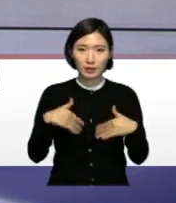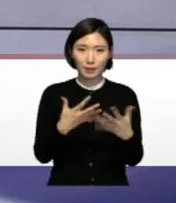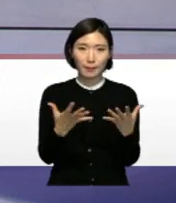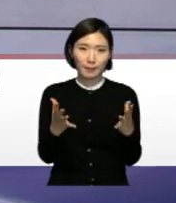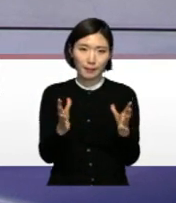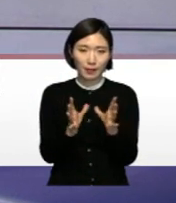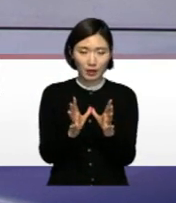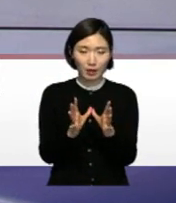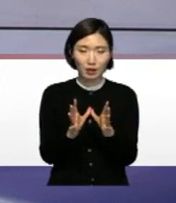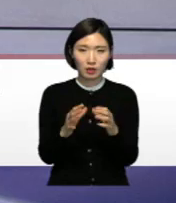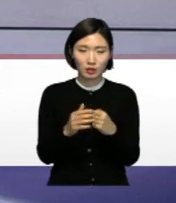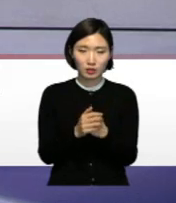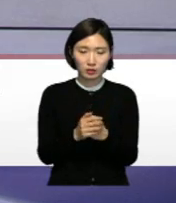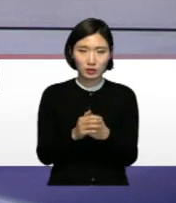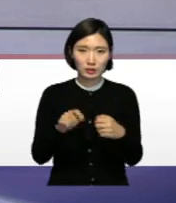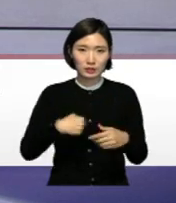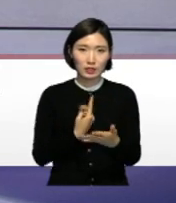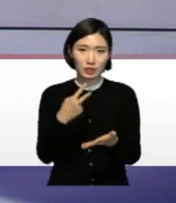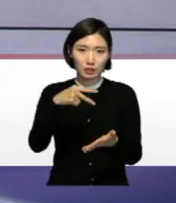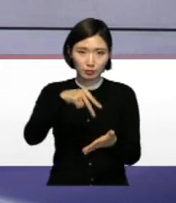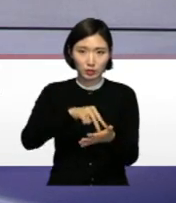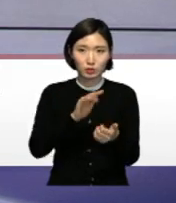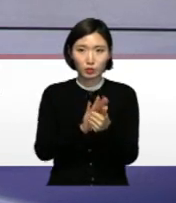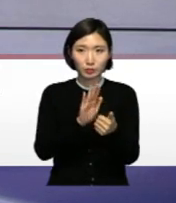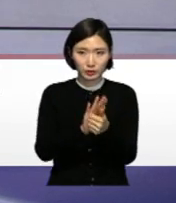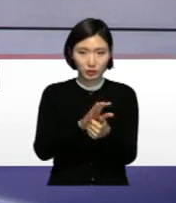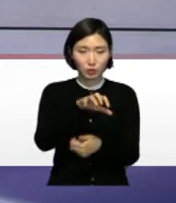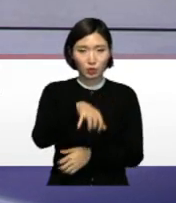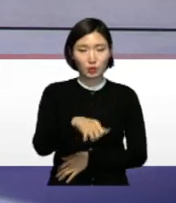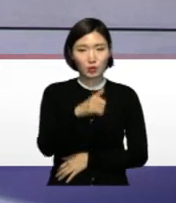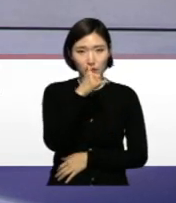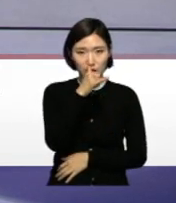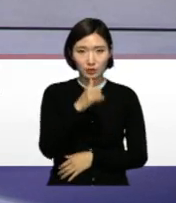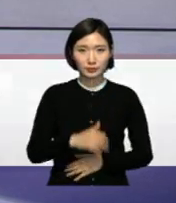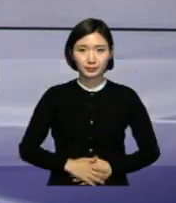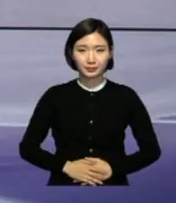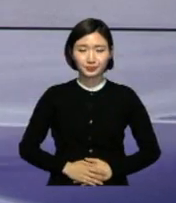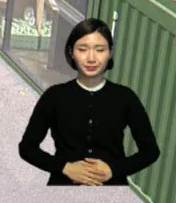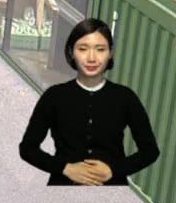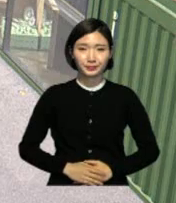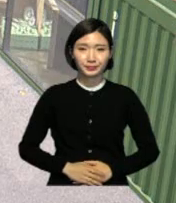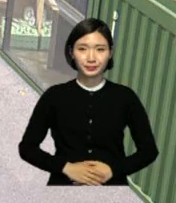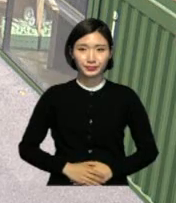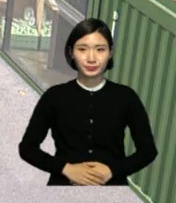돕는 공익창조 공간이기도 한데요. 조성엽 기자가 그 현장에 다녀왔습니다.